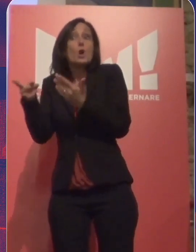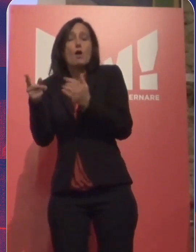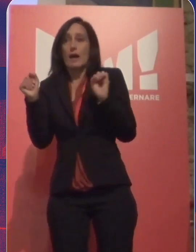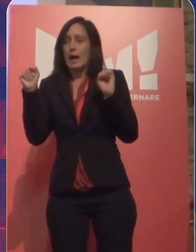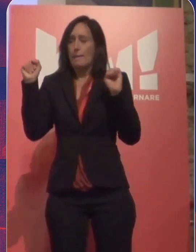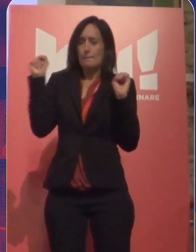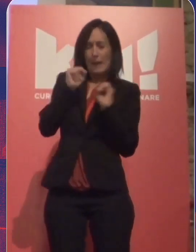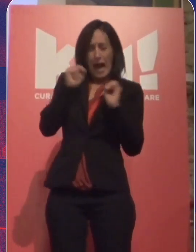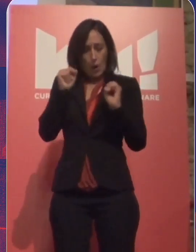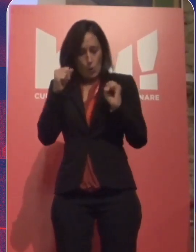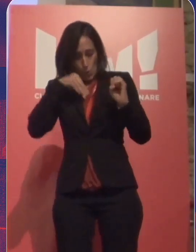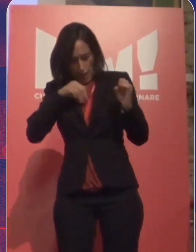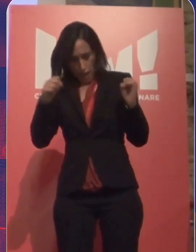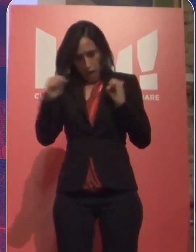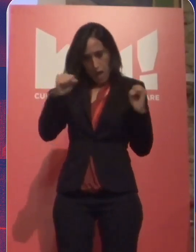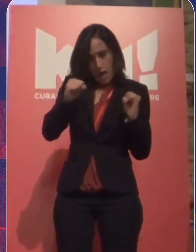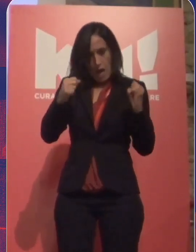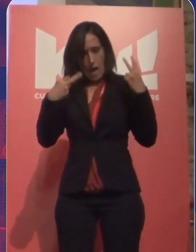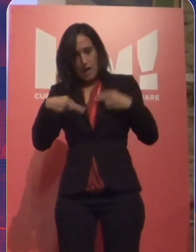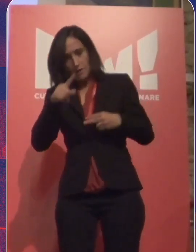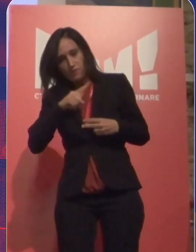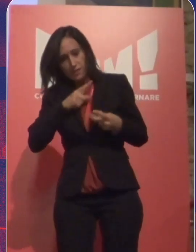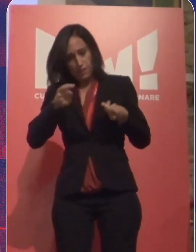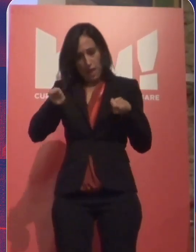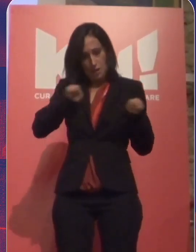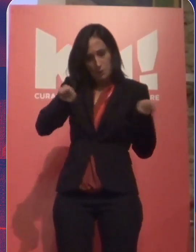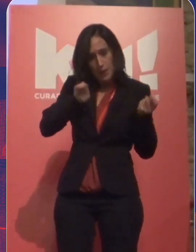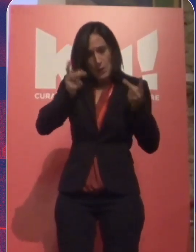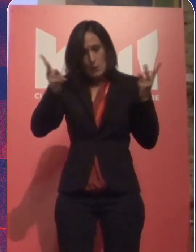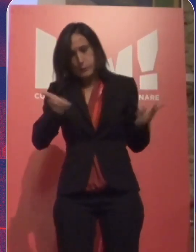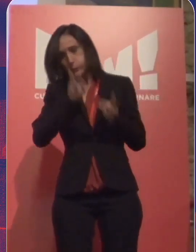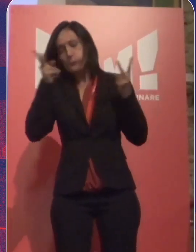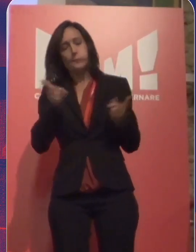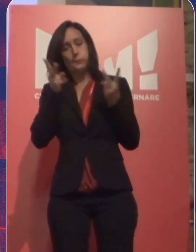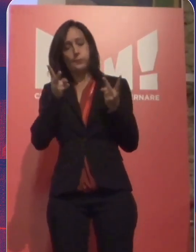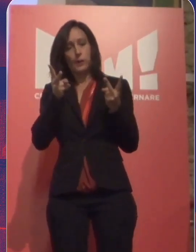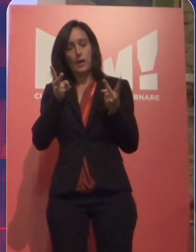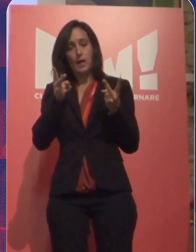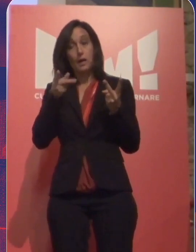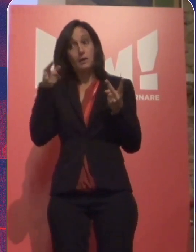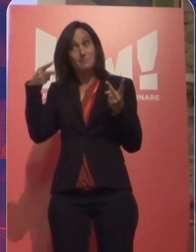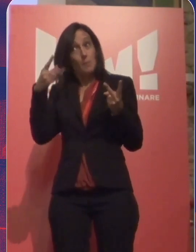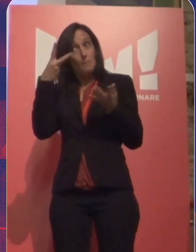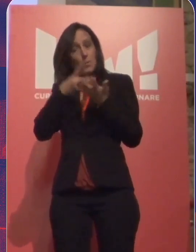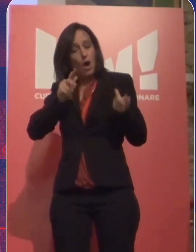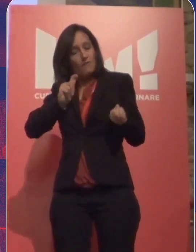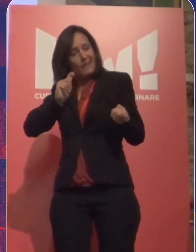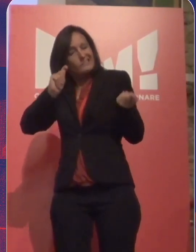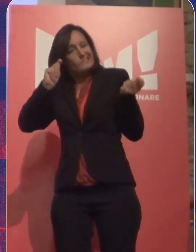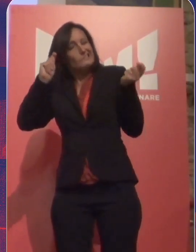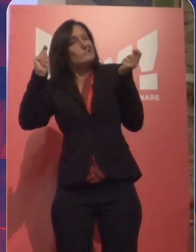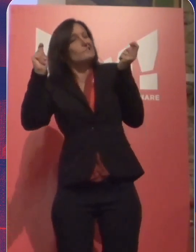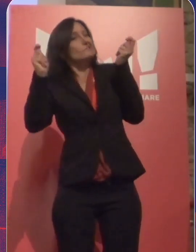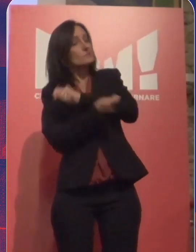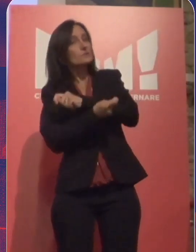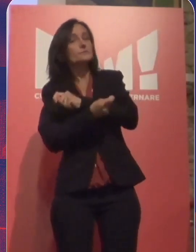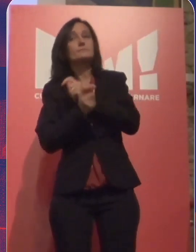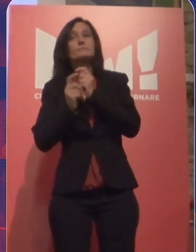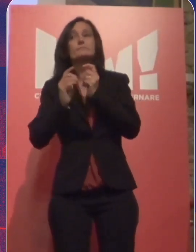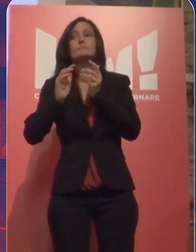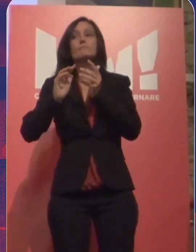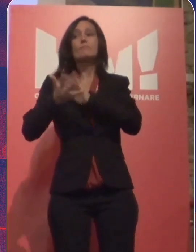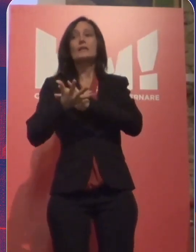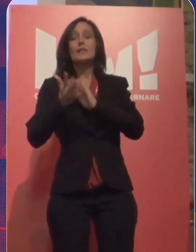la vita attraverso un governo ossessivo radicale estremo del